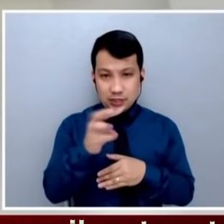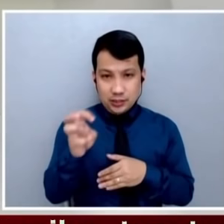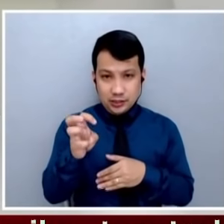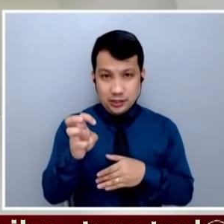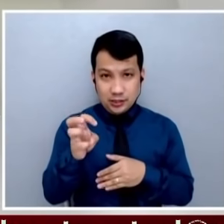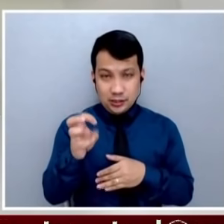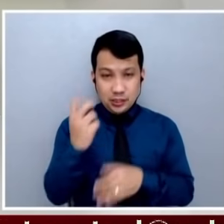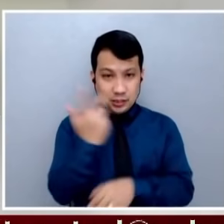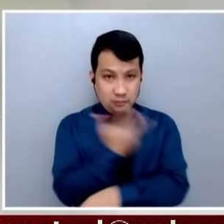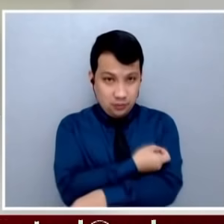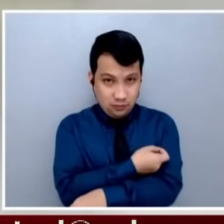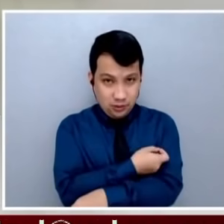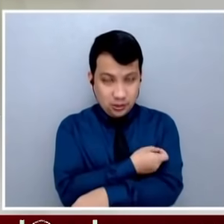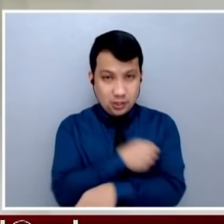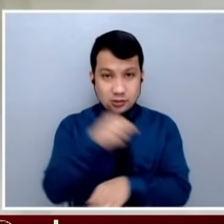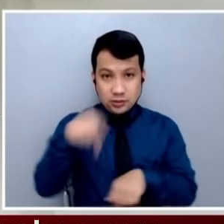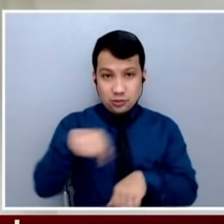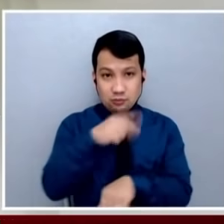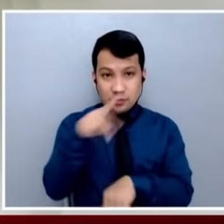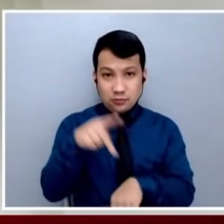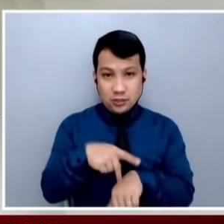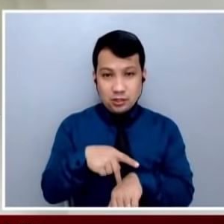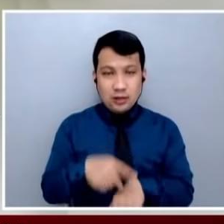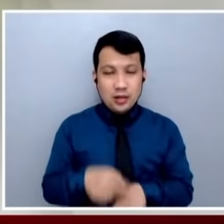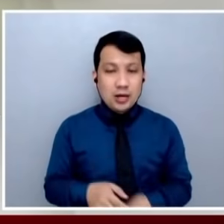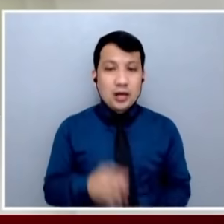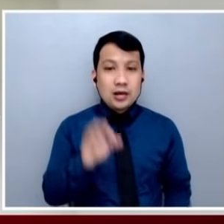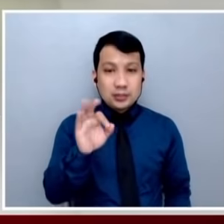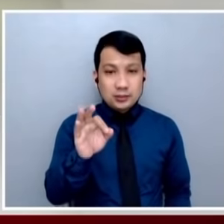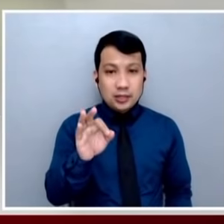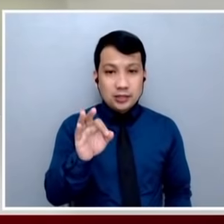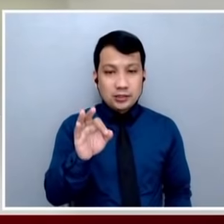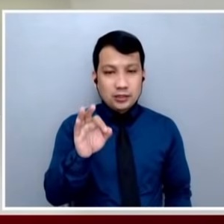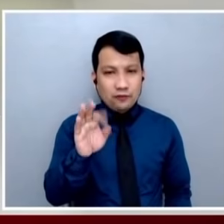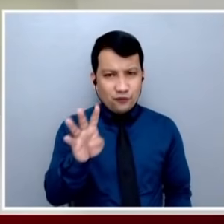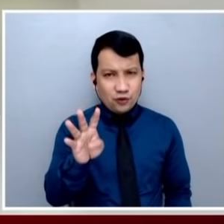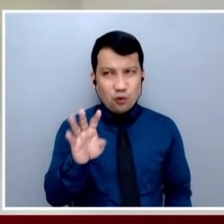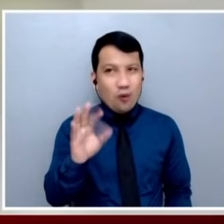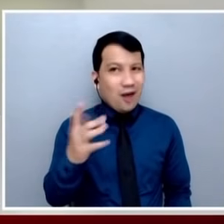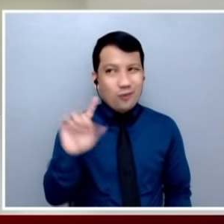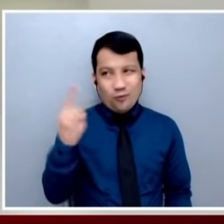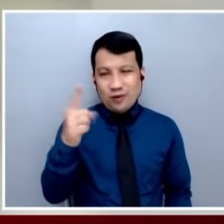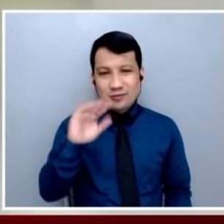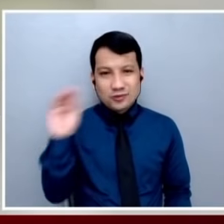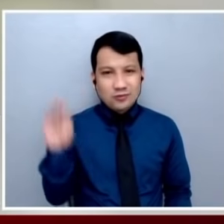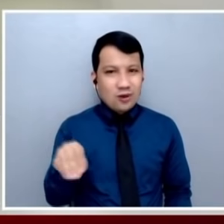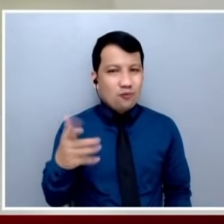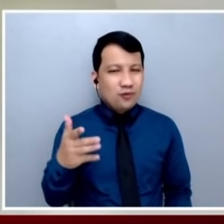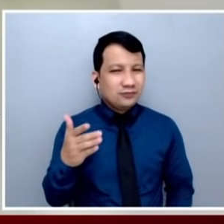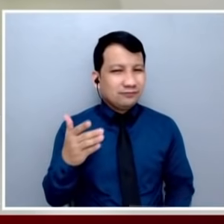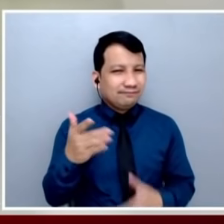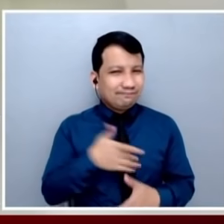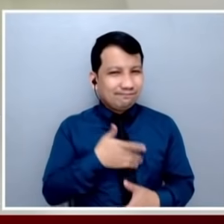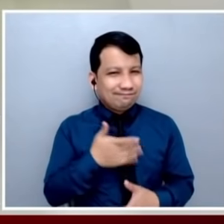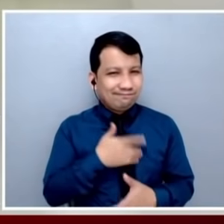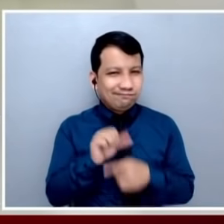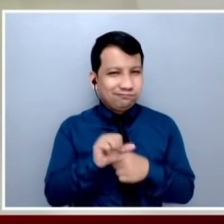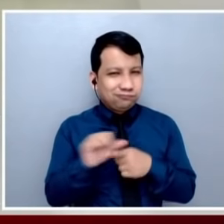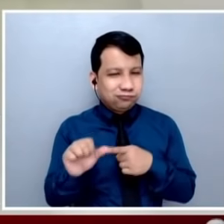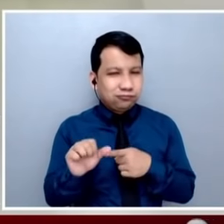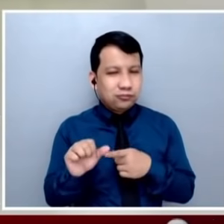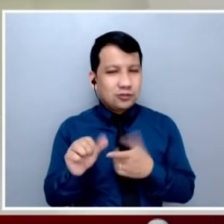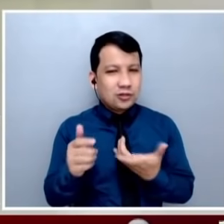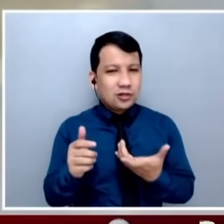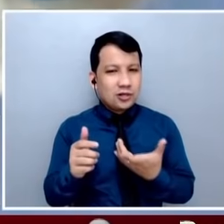binakunahan kontra COVID sa Pilipinas, 94% o wala pang 1% ang nag-report ng minor adverse events following immunization